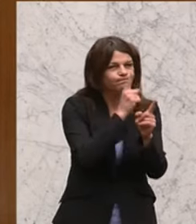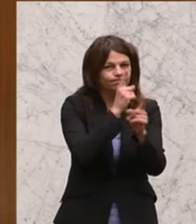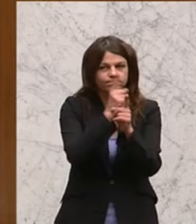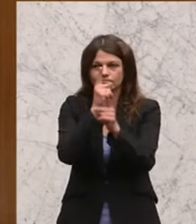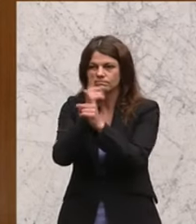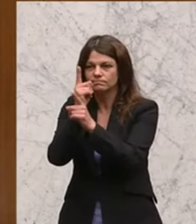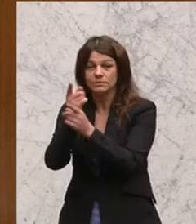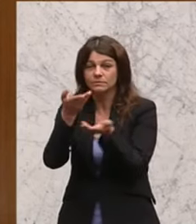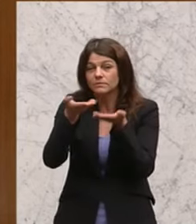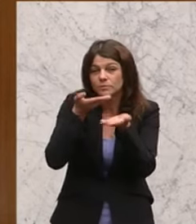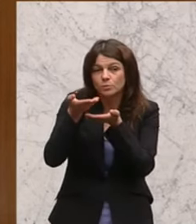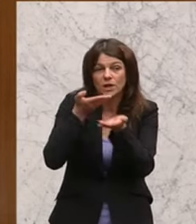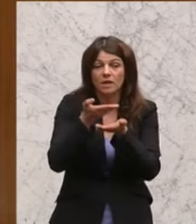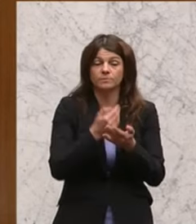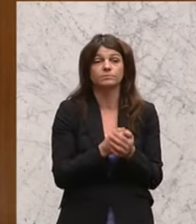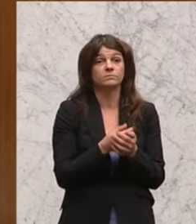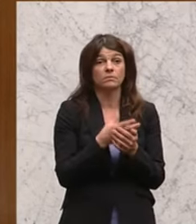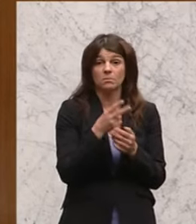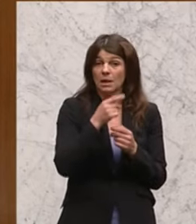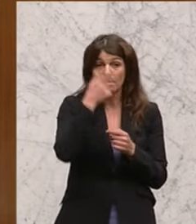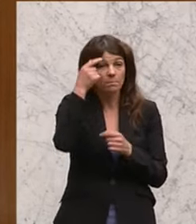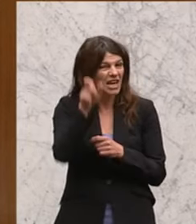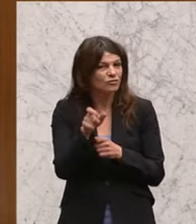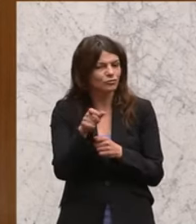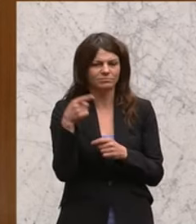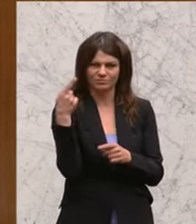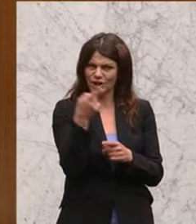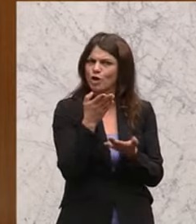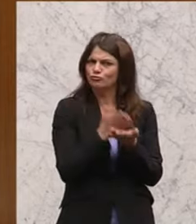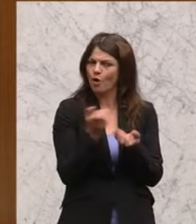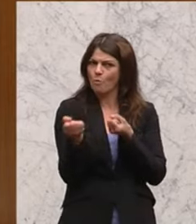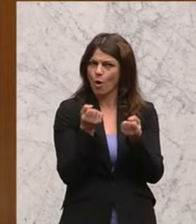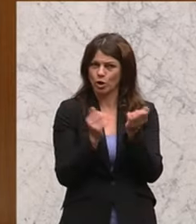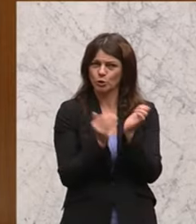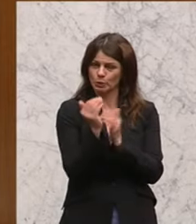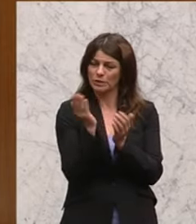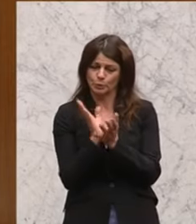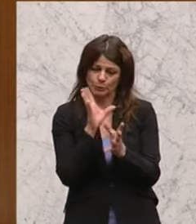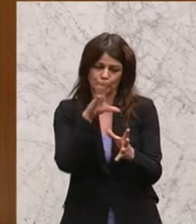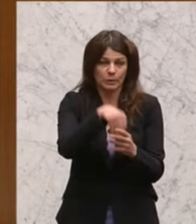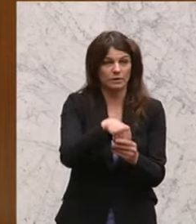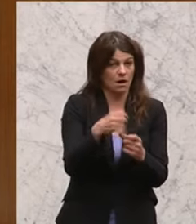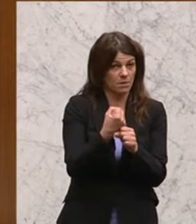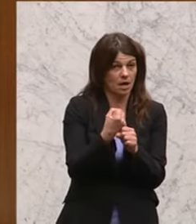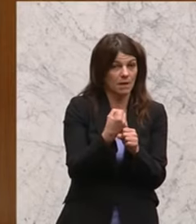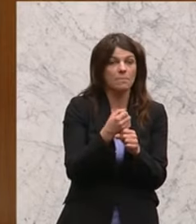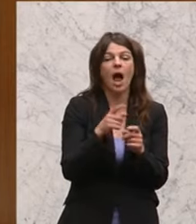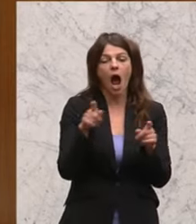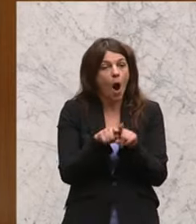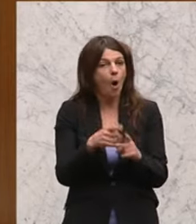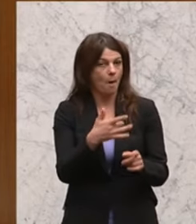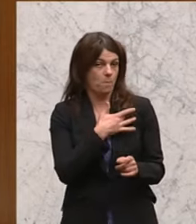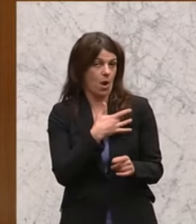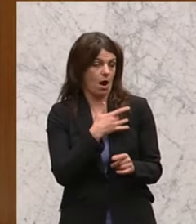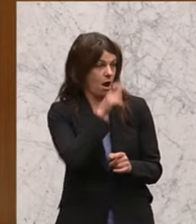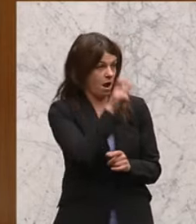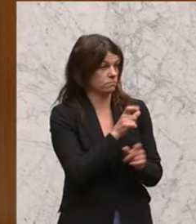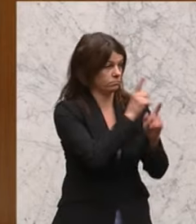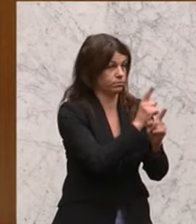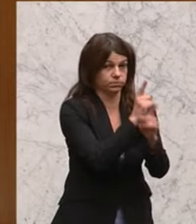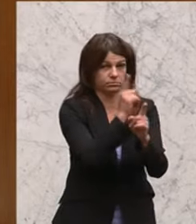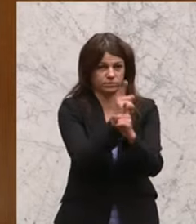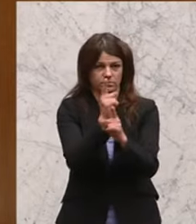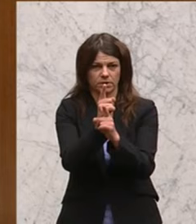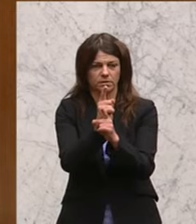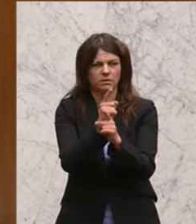geführt mit Menschen, die bereits im politischen System engagiert sind, aber mit auch einer Vielzahl von Bürgern. Und was